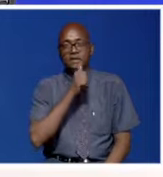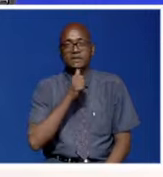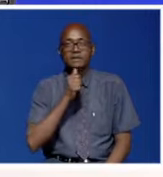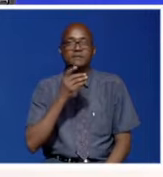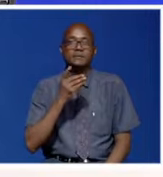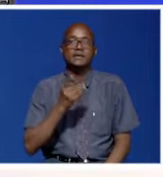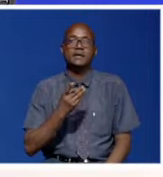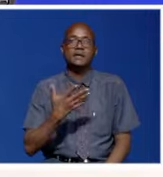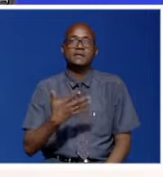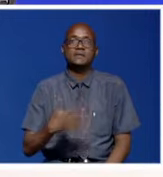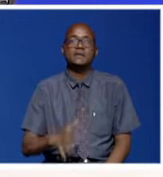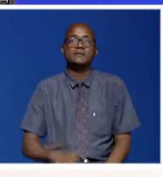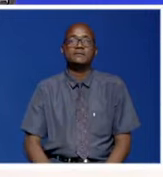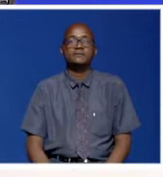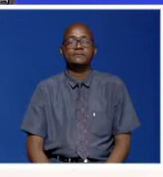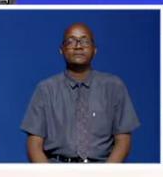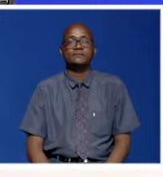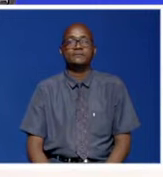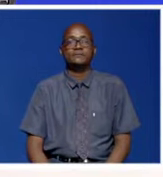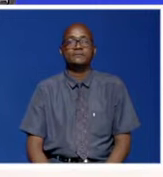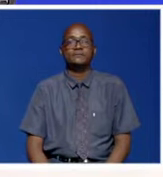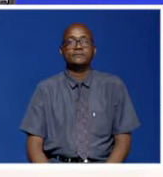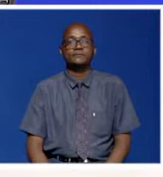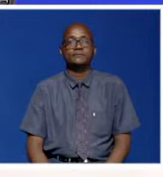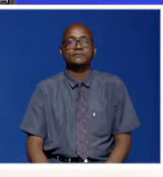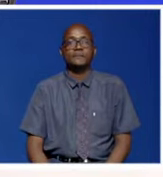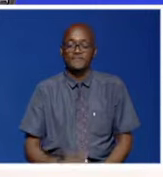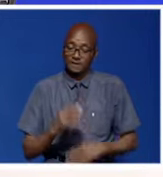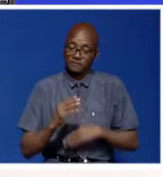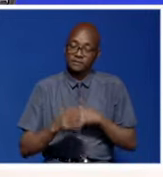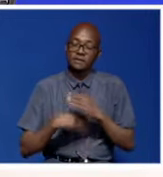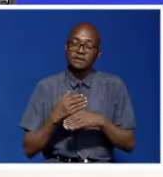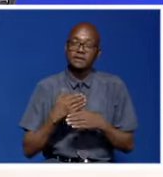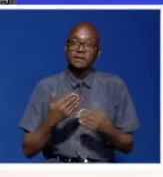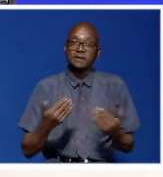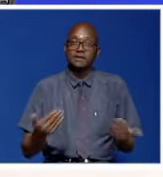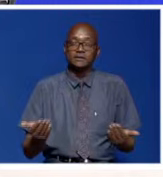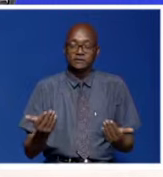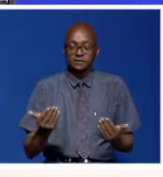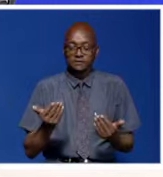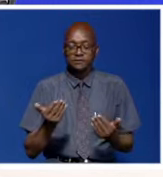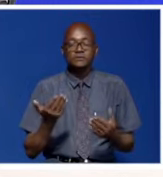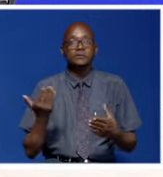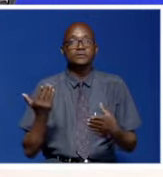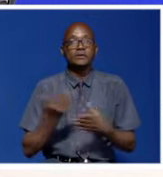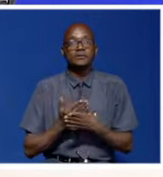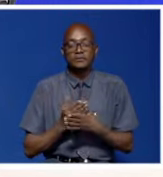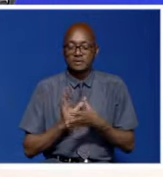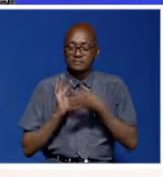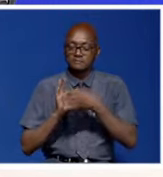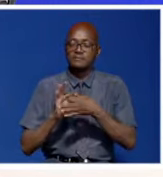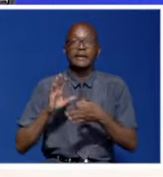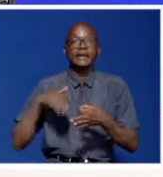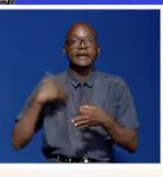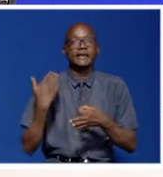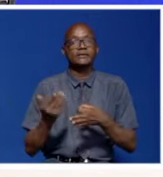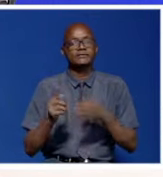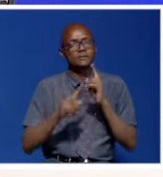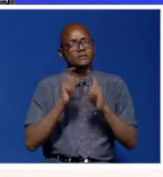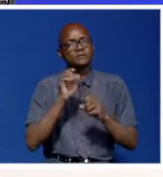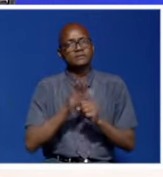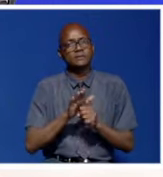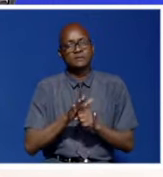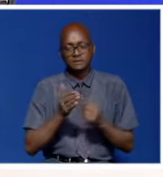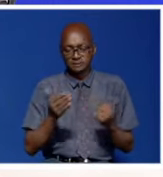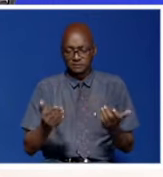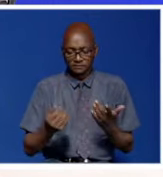Salaam. Zaidi kuhusu mchakato wa fidia ya bima kwa bwana Wilson, ungana nasi kesho, kwani maswali ni mengi na